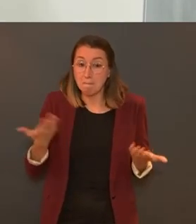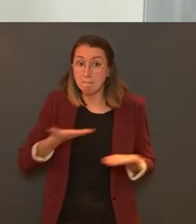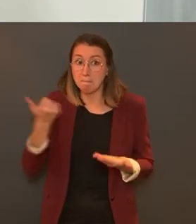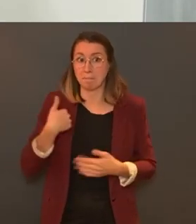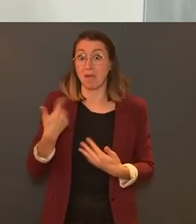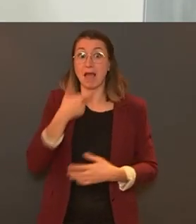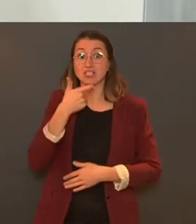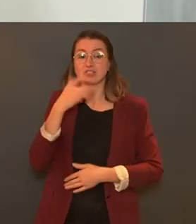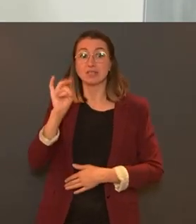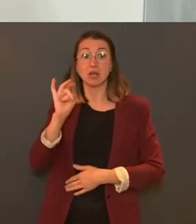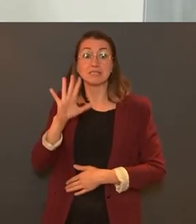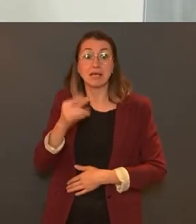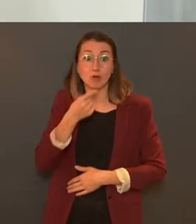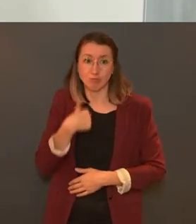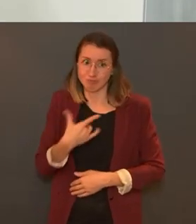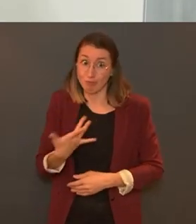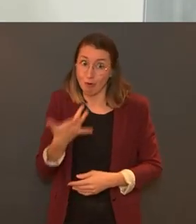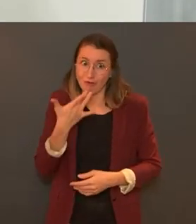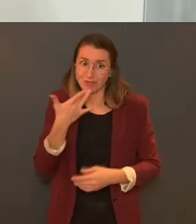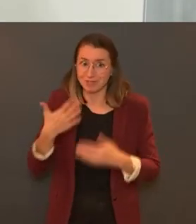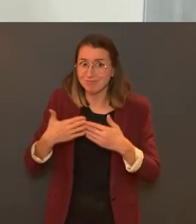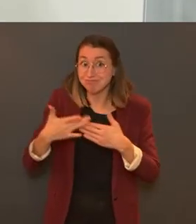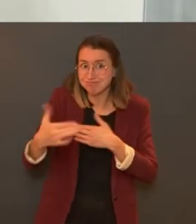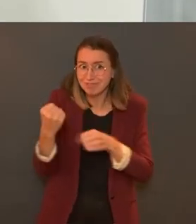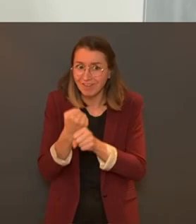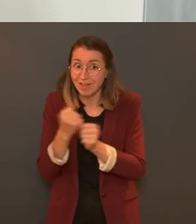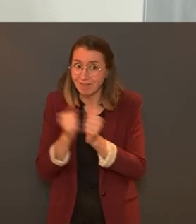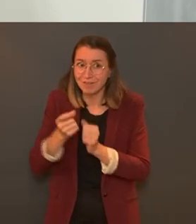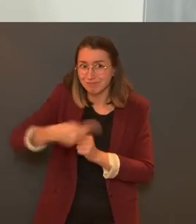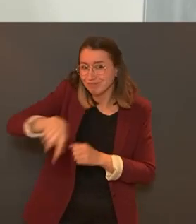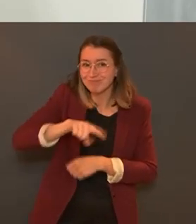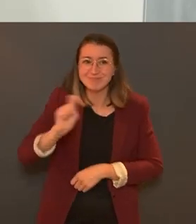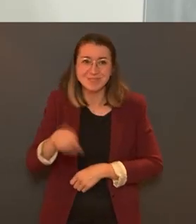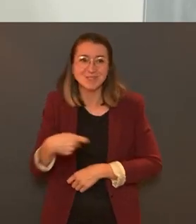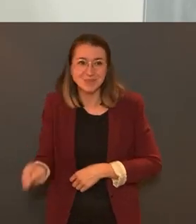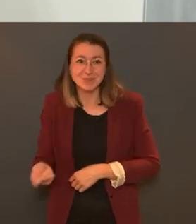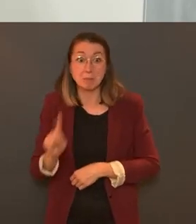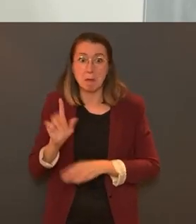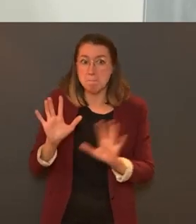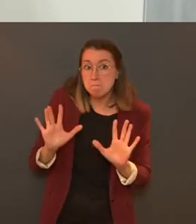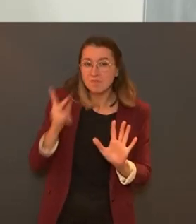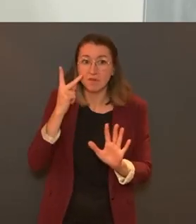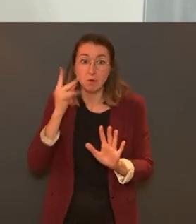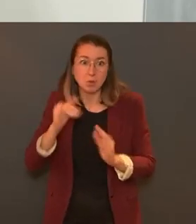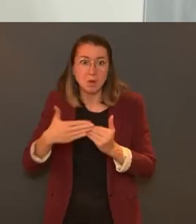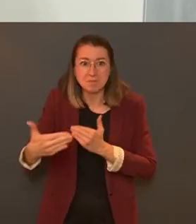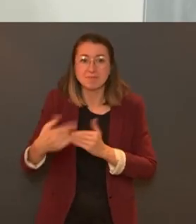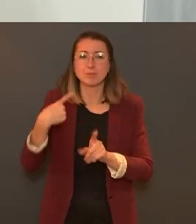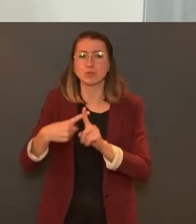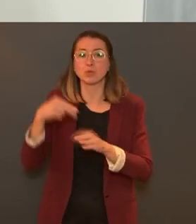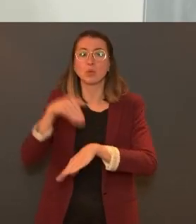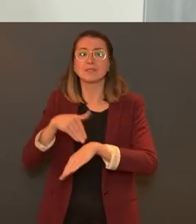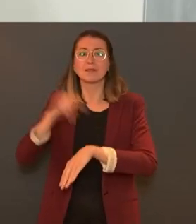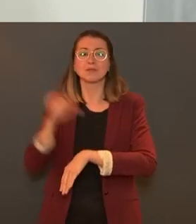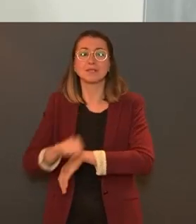le prochain Conseil national de sécurité, parce que je pense que c'est votre question, sera présidé par ma personne? Nous verrons